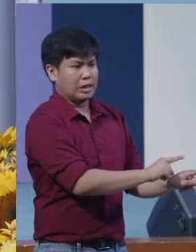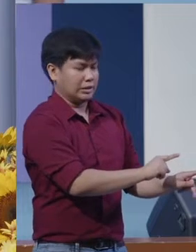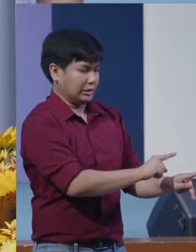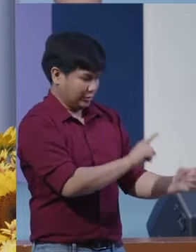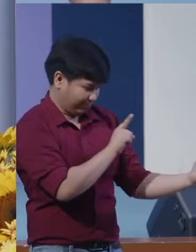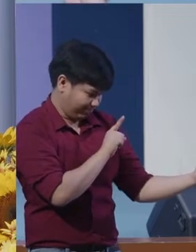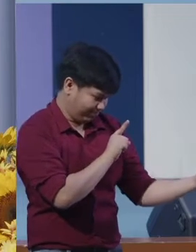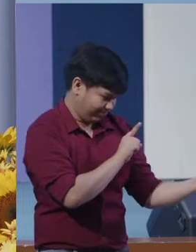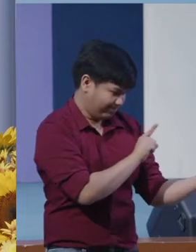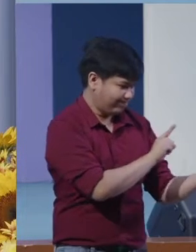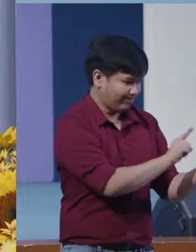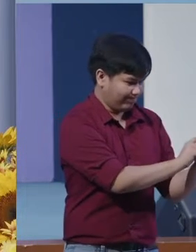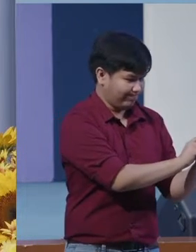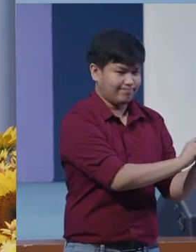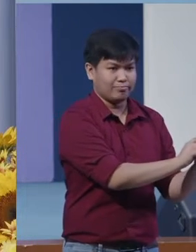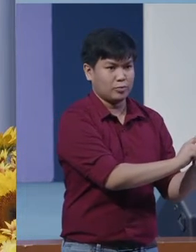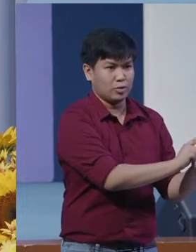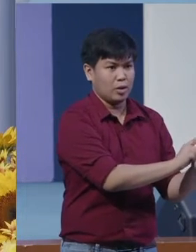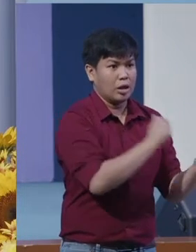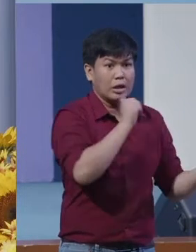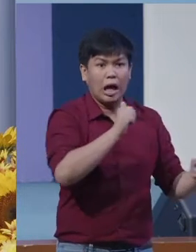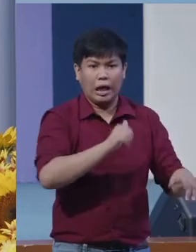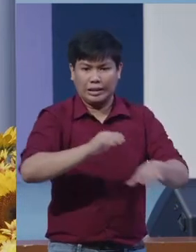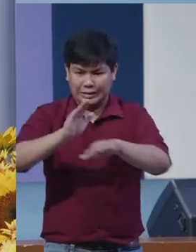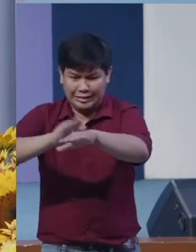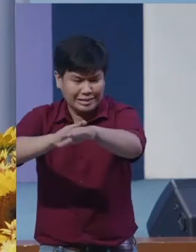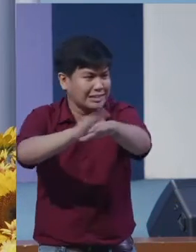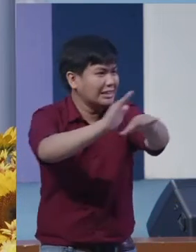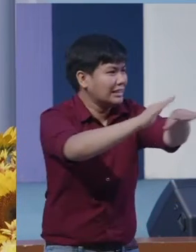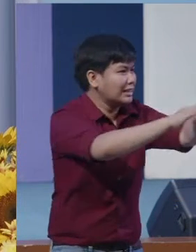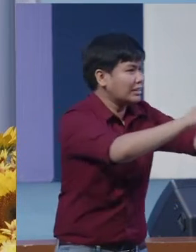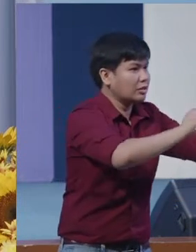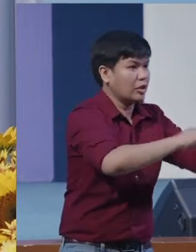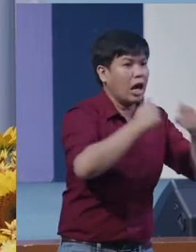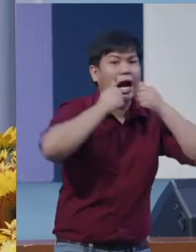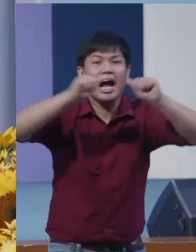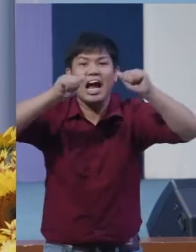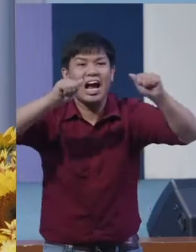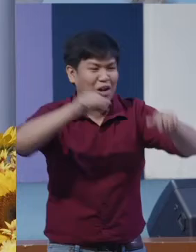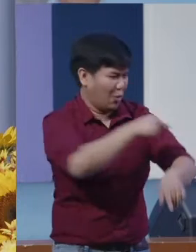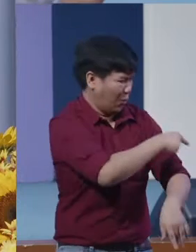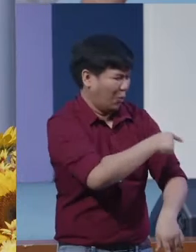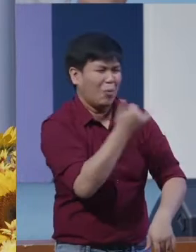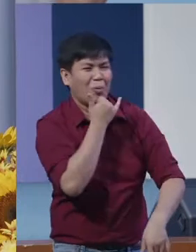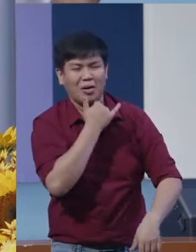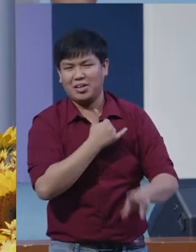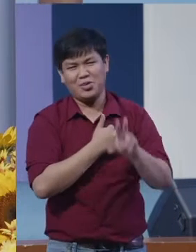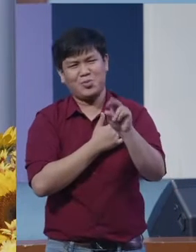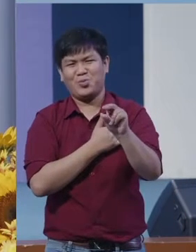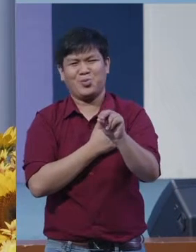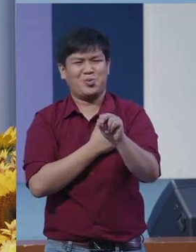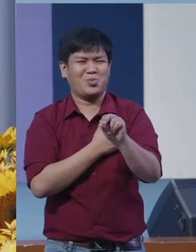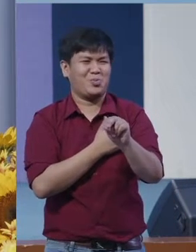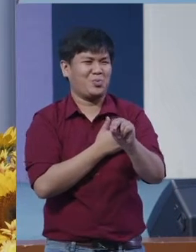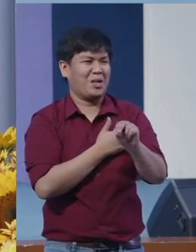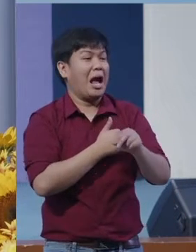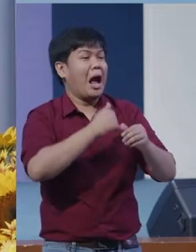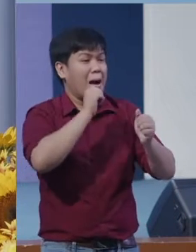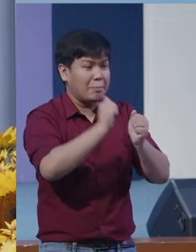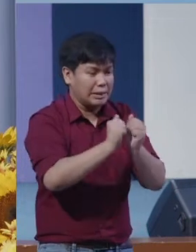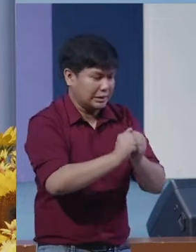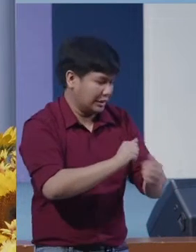private. Hindi yung warning everyone. I will warn everyone. Hindi po yun ang ibig sabihin. Ang ibig sabihin, meron